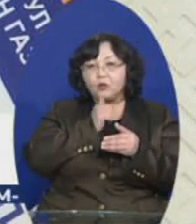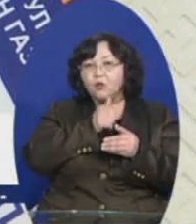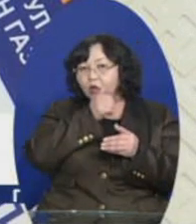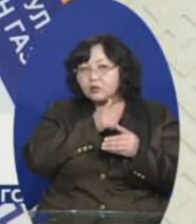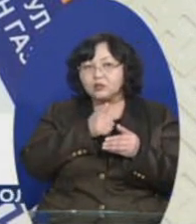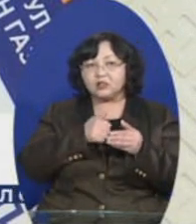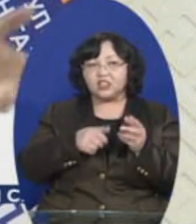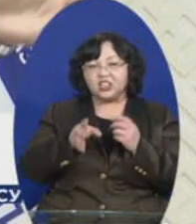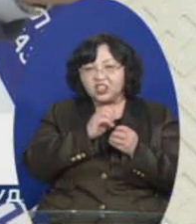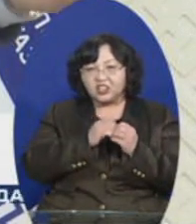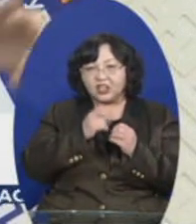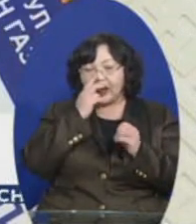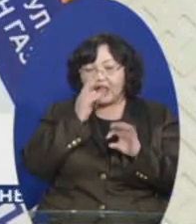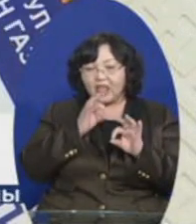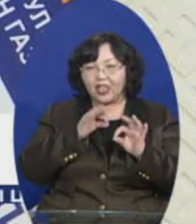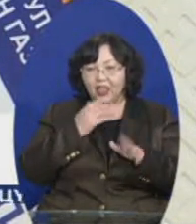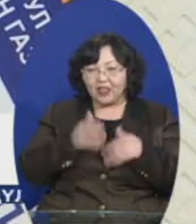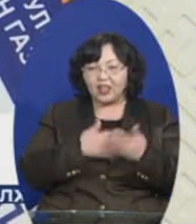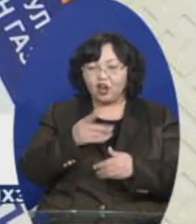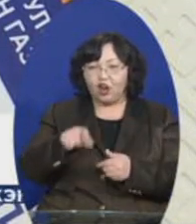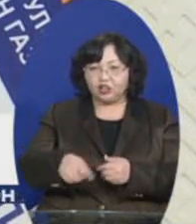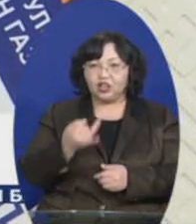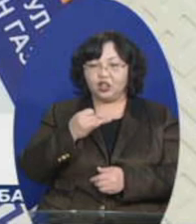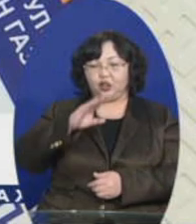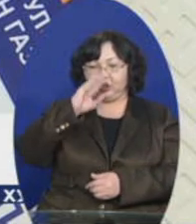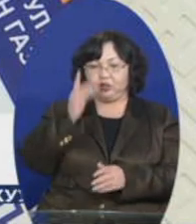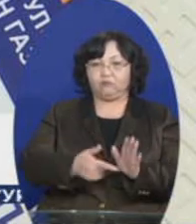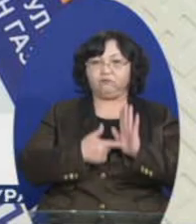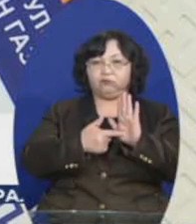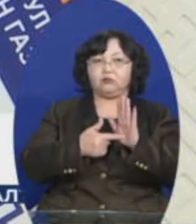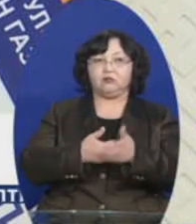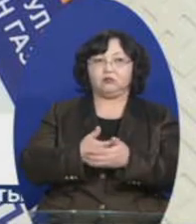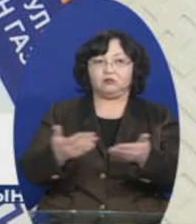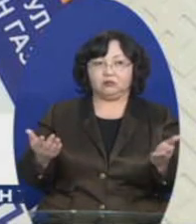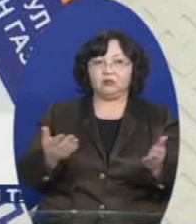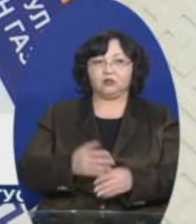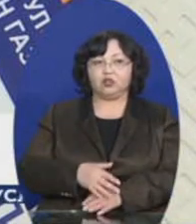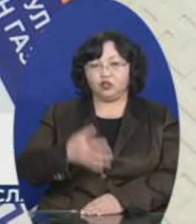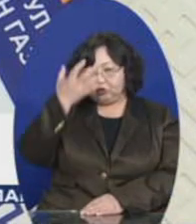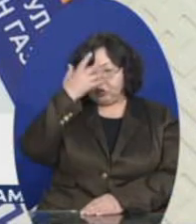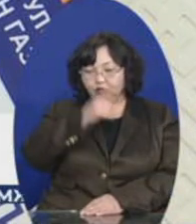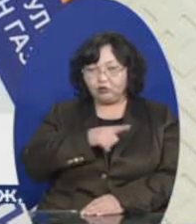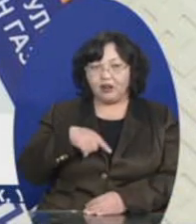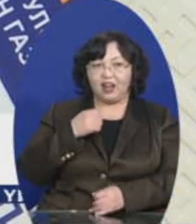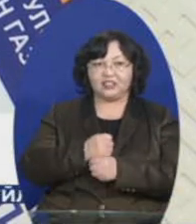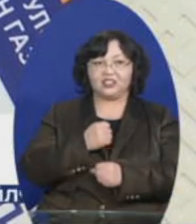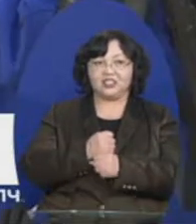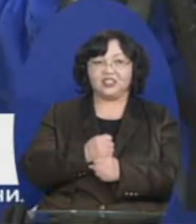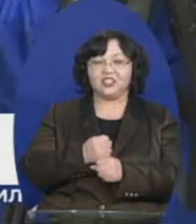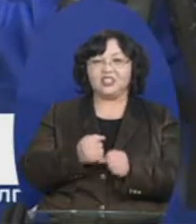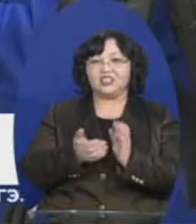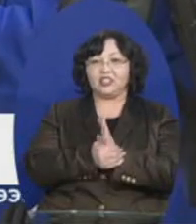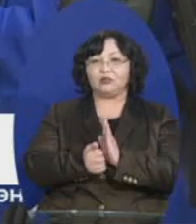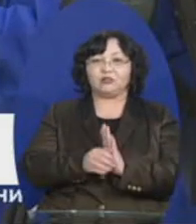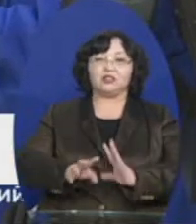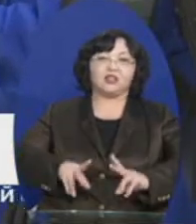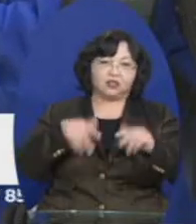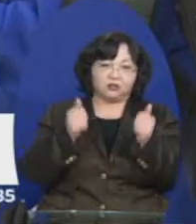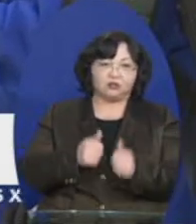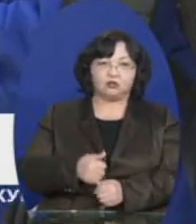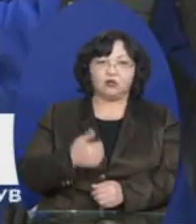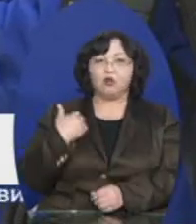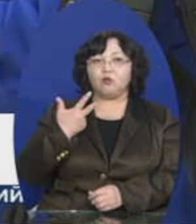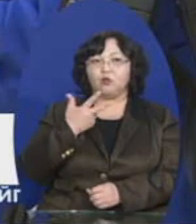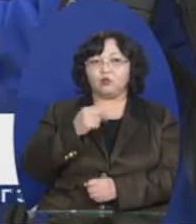явдлууд олон нийтэд ил тод нээлттэй болоод эхлэхээр төрж гисэн ажил хийх чадамж нэмэгдэнэ. Өнгөрсөн 30